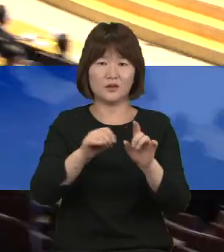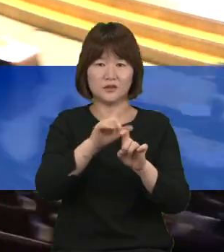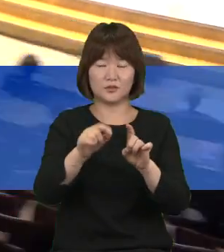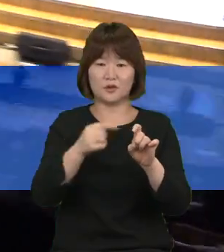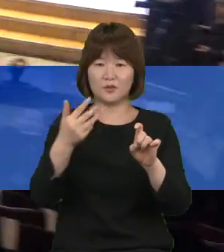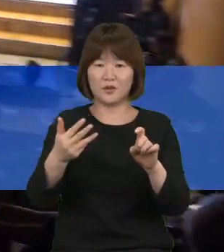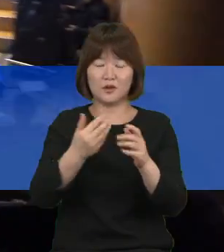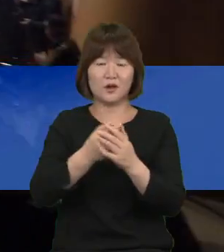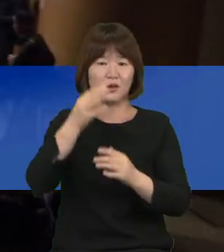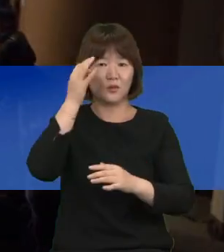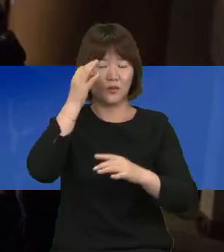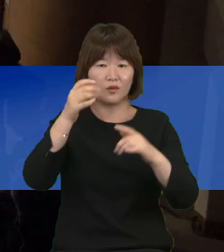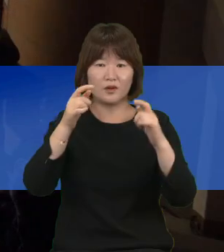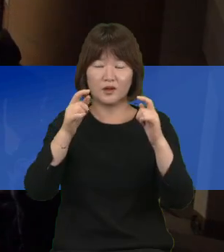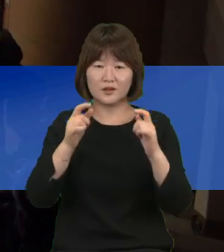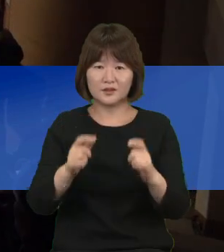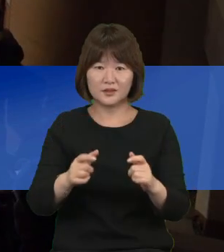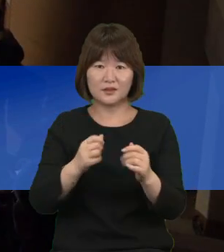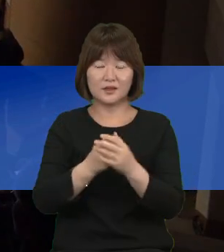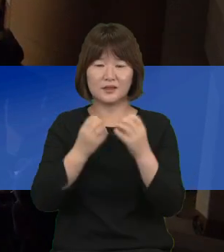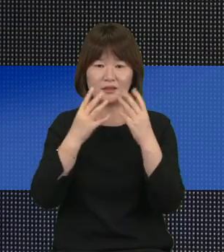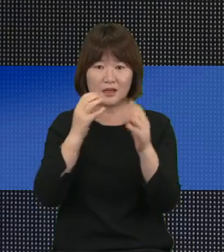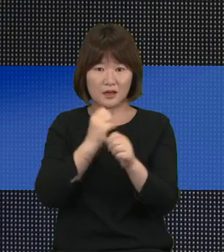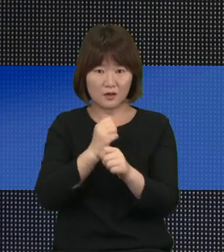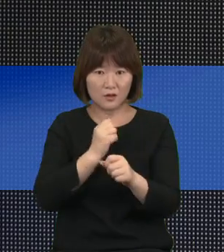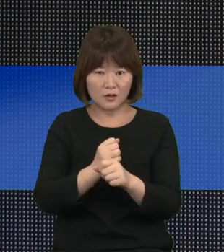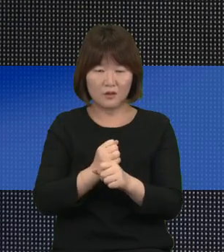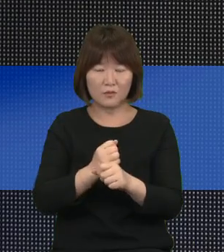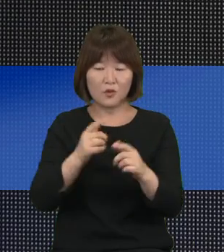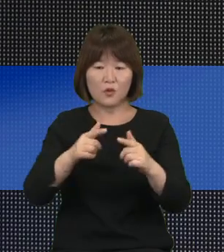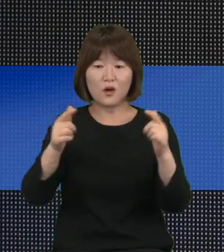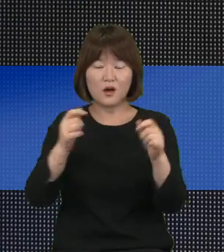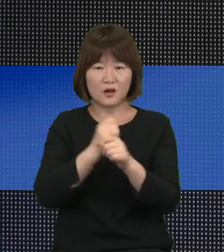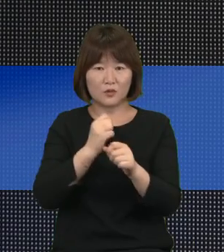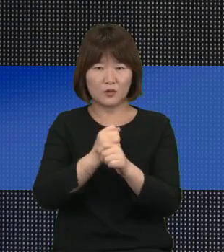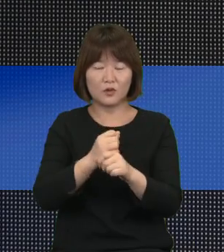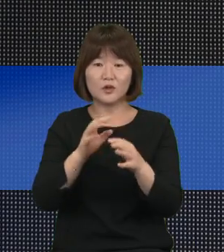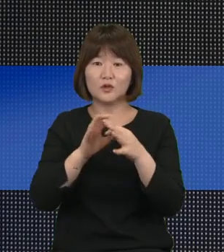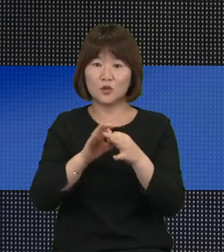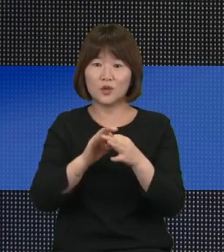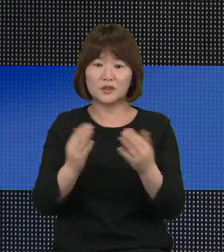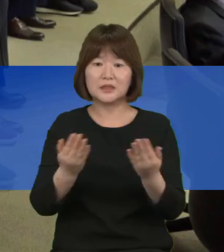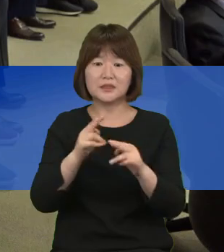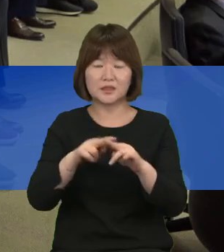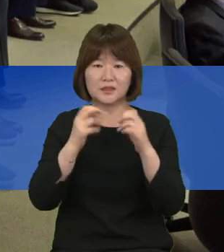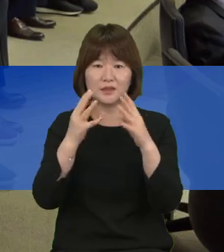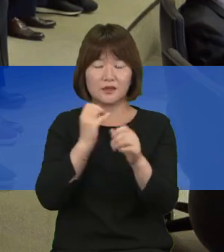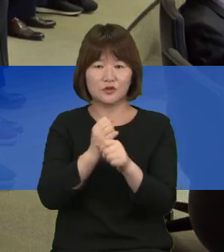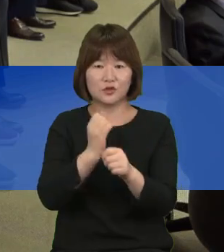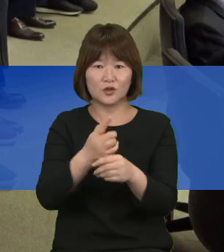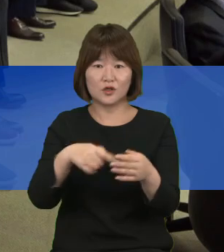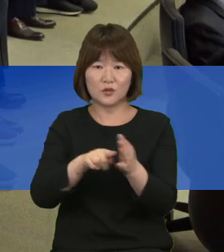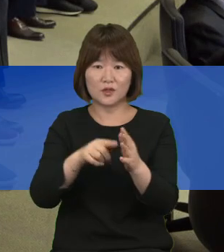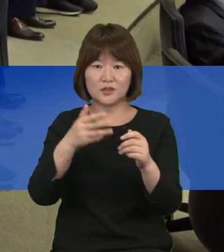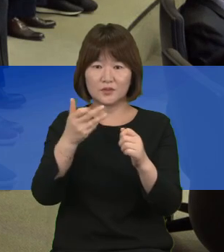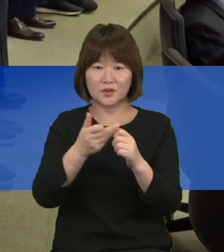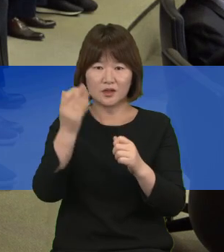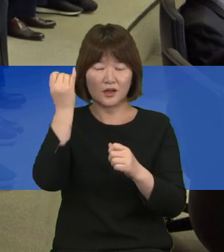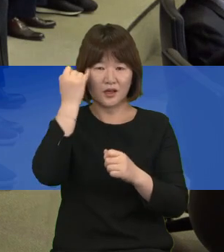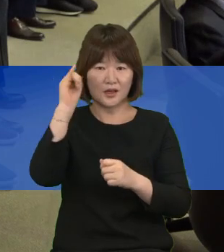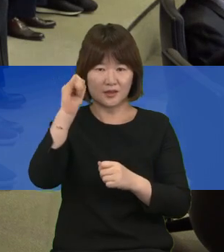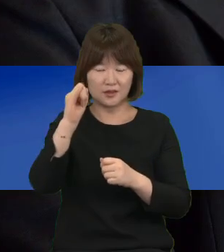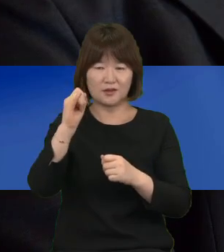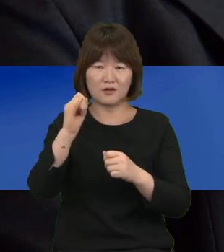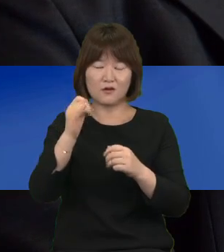포항시는 지난 8일 포항 지역의 창업 기반 확대와 창업을 통한 일자리 창출을 위한 벤처 창업 지원 프로그램인 제18회